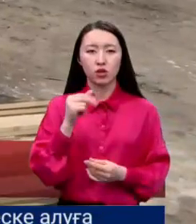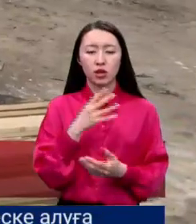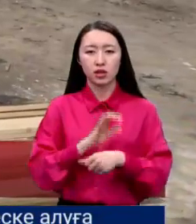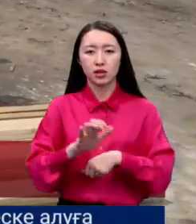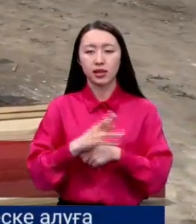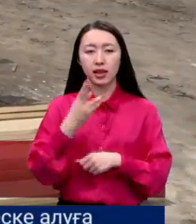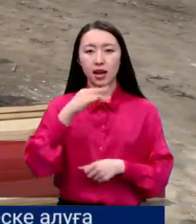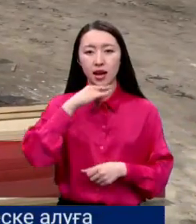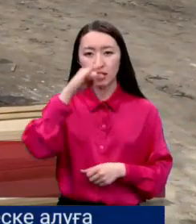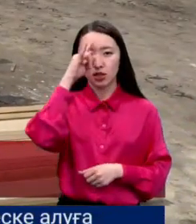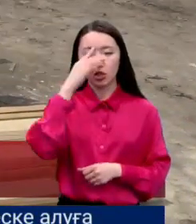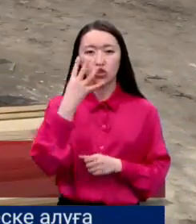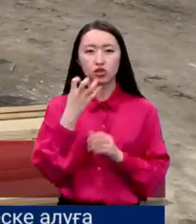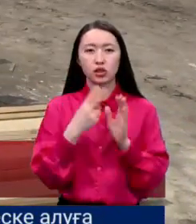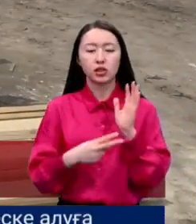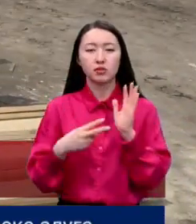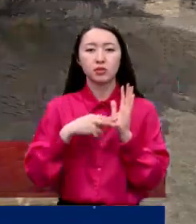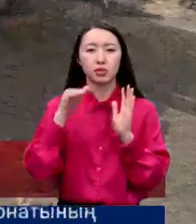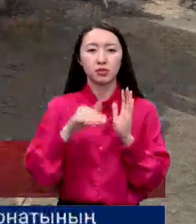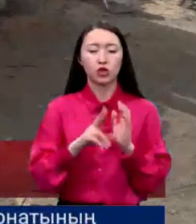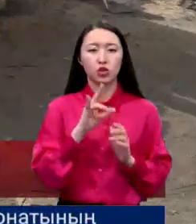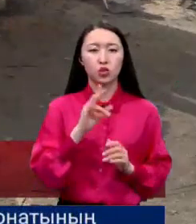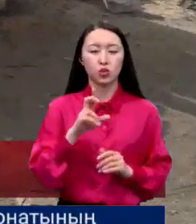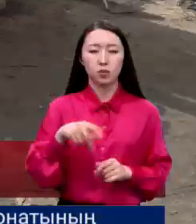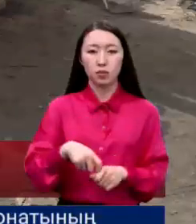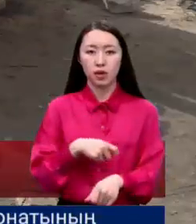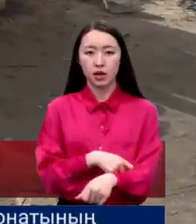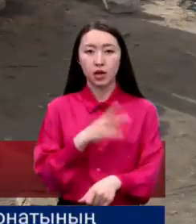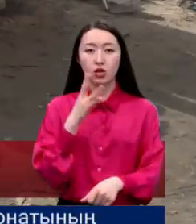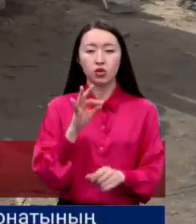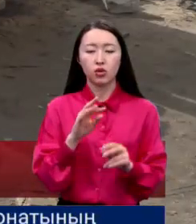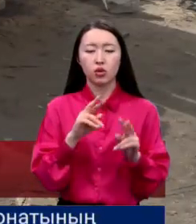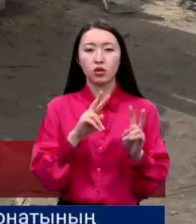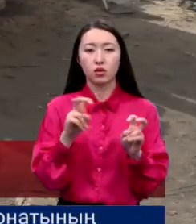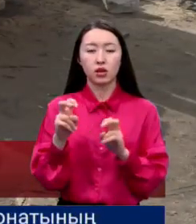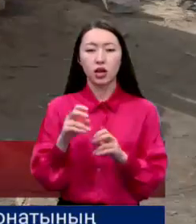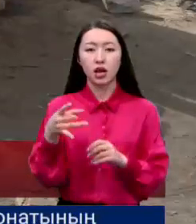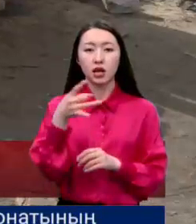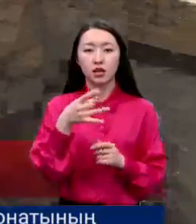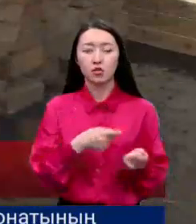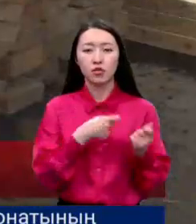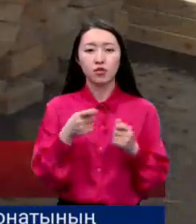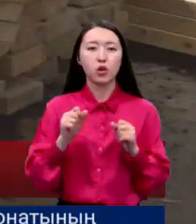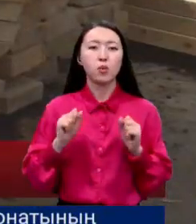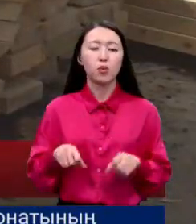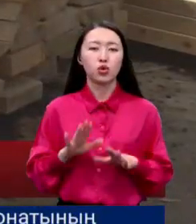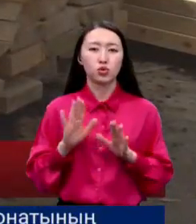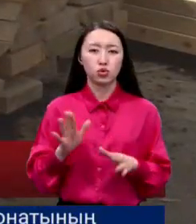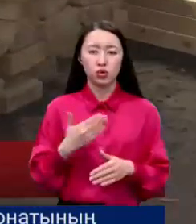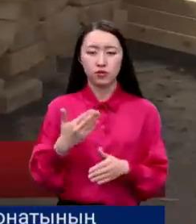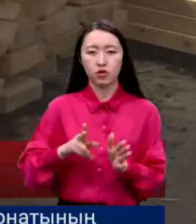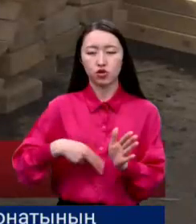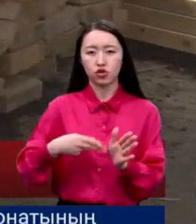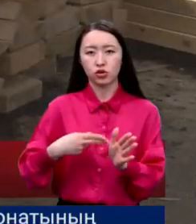Казахстана – 477 тысяч кубометров. Правда, с оговоркой – ввозить в республику его можно только